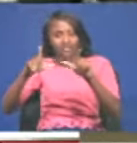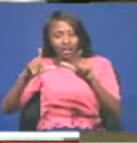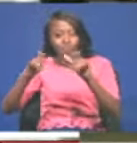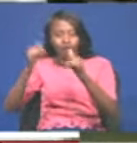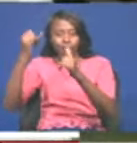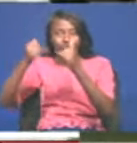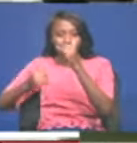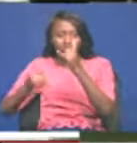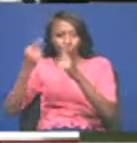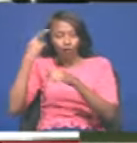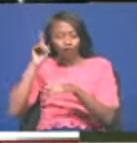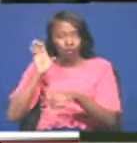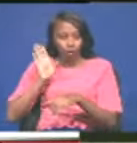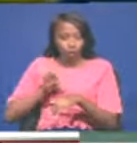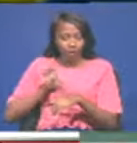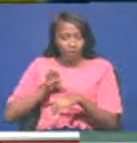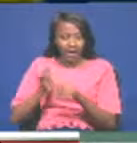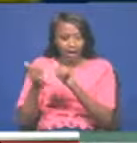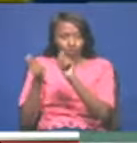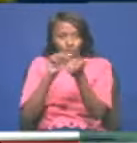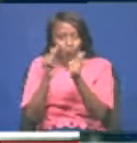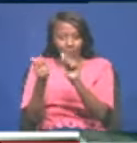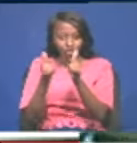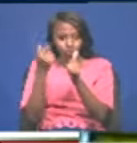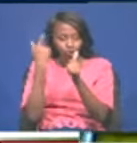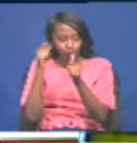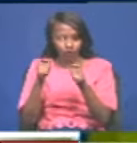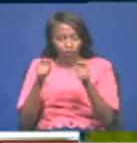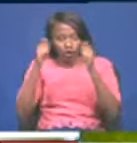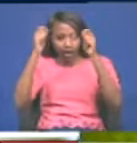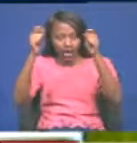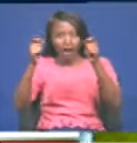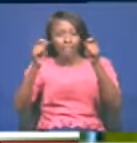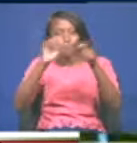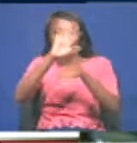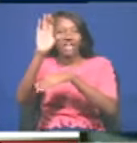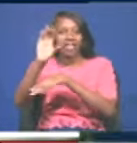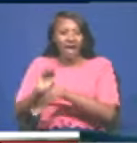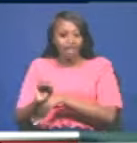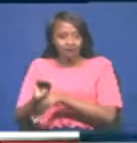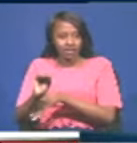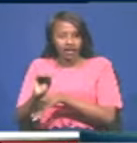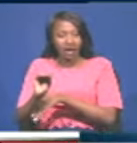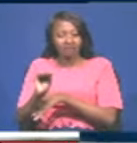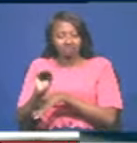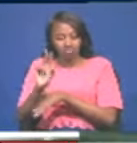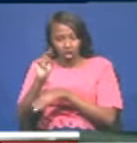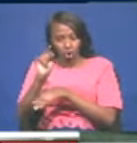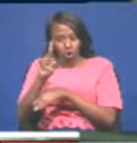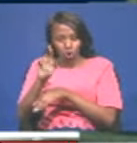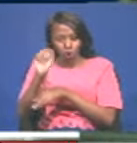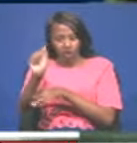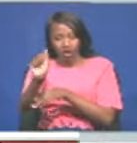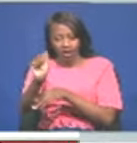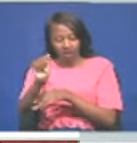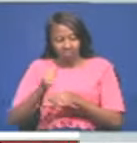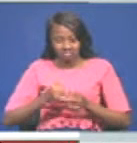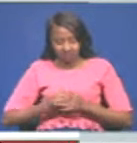mashindano ya wanawake ya kuwania kombe la klabu bingwa barani Afrika. Nora Mwangi nikiripotia Darubini.